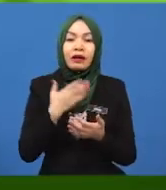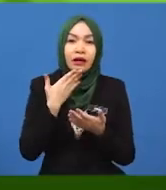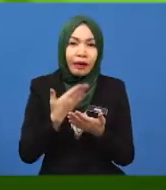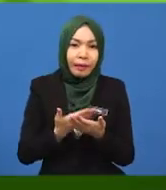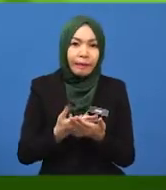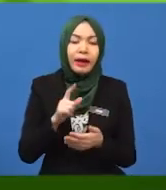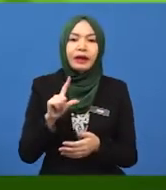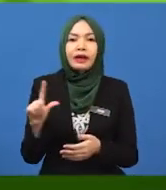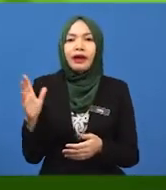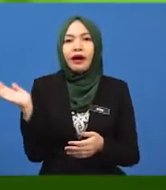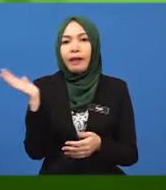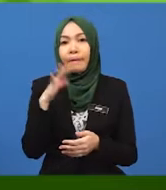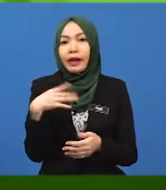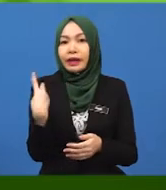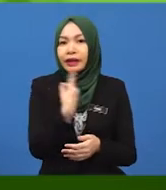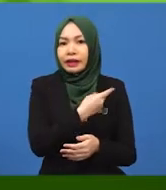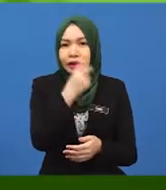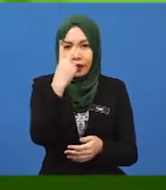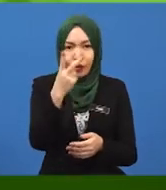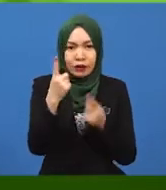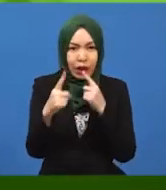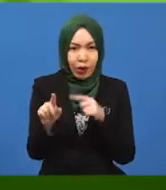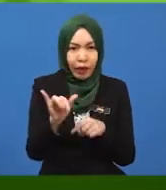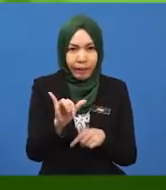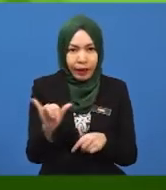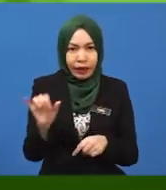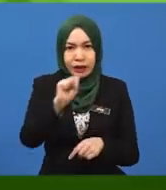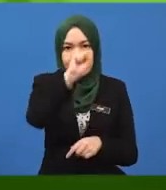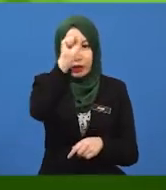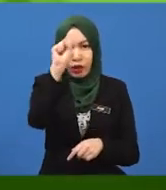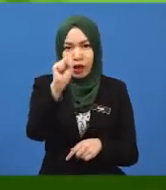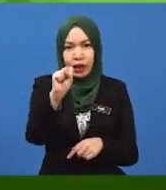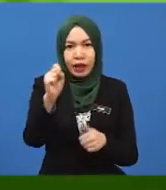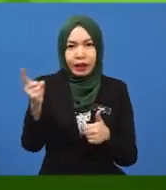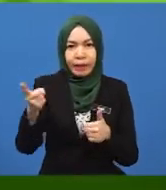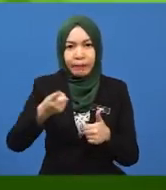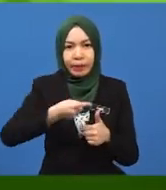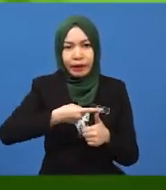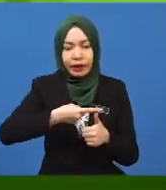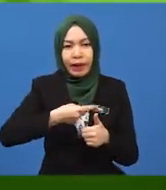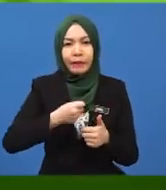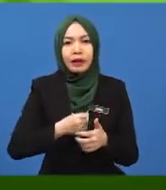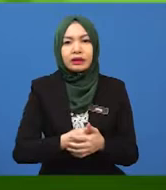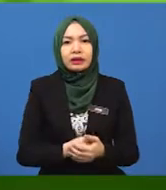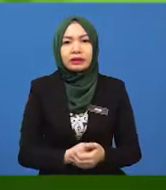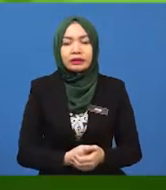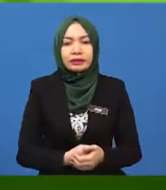Baiklah, mari kita semak jawapan. Soalan pertama.